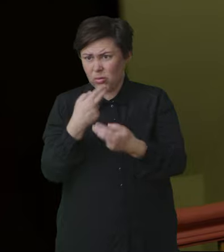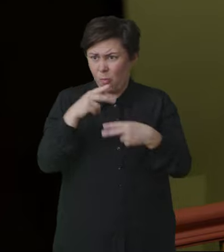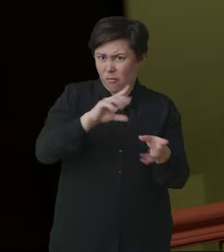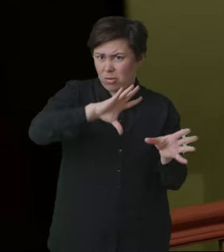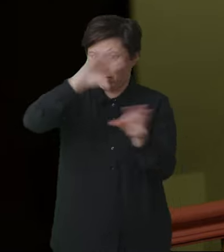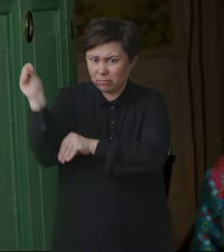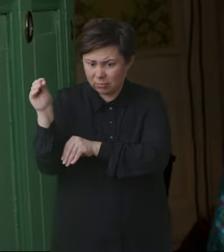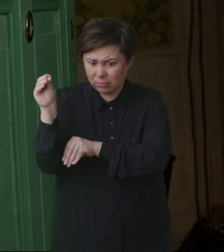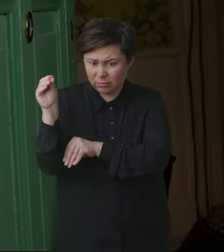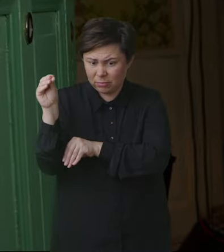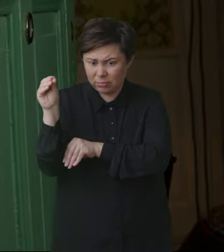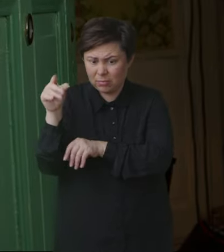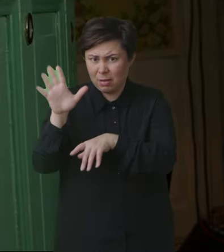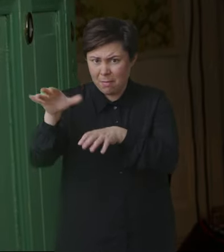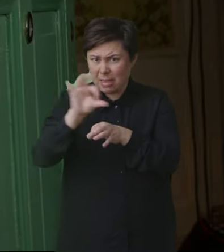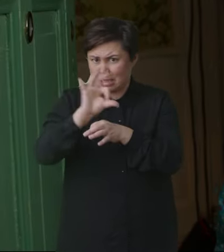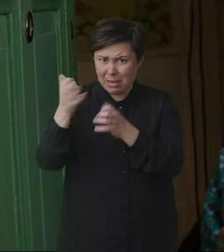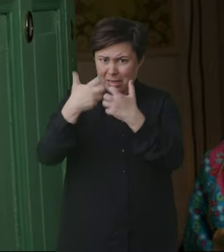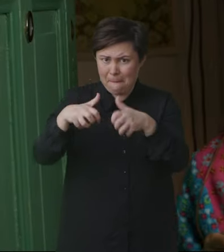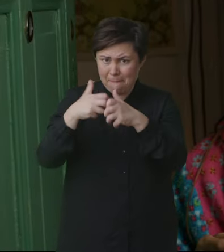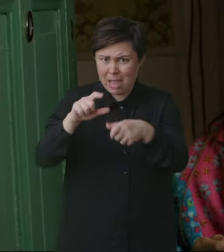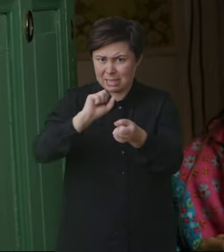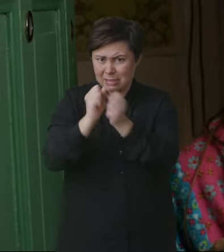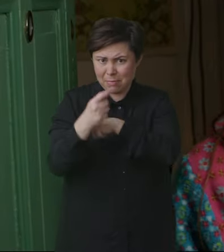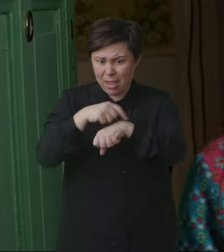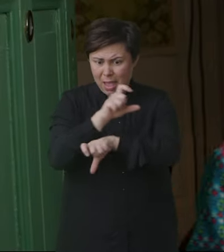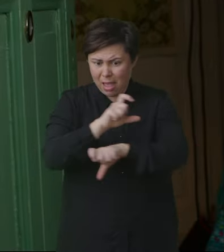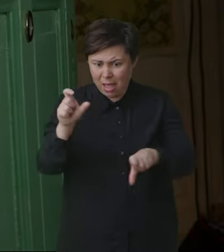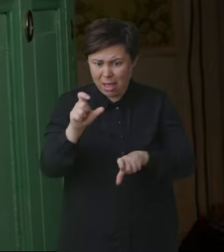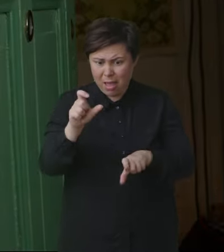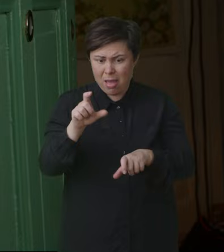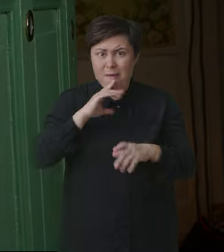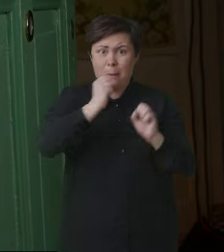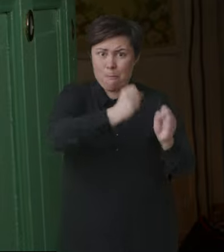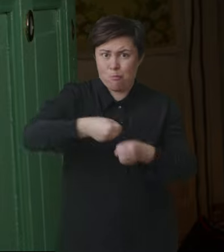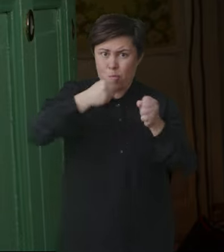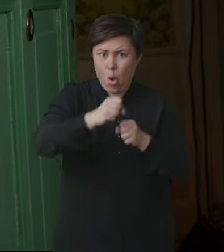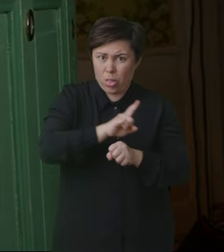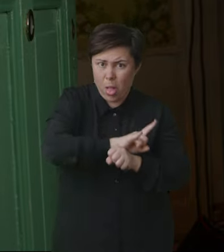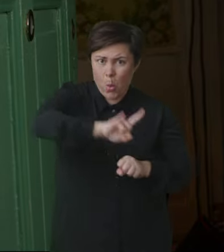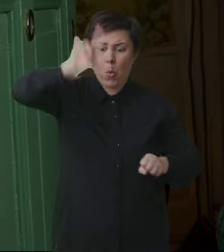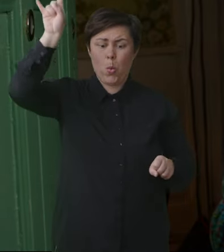Teleportował? Wehikuł czasu sobie zainstalował? Namiotle odfrunął?